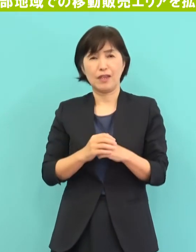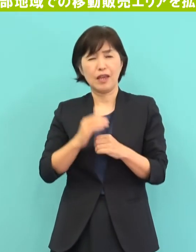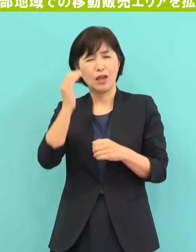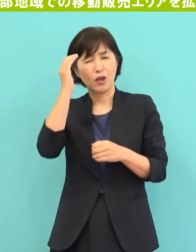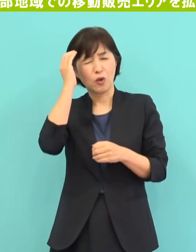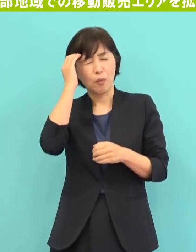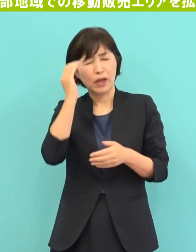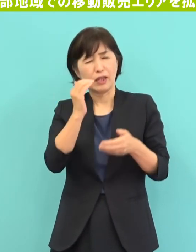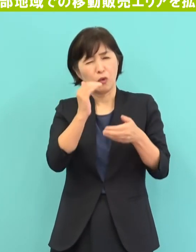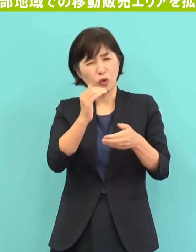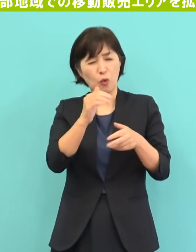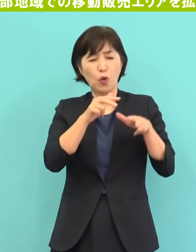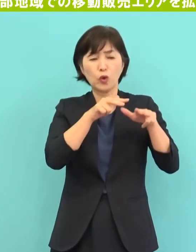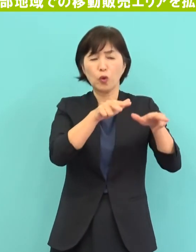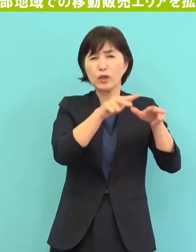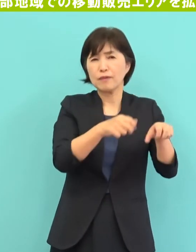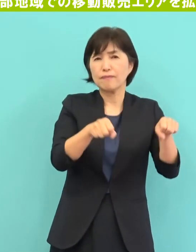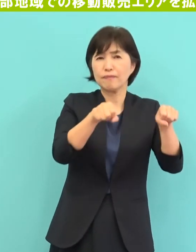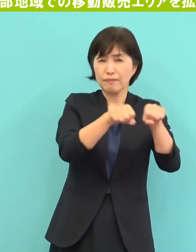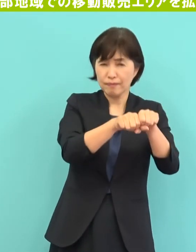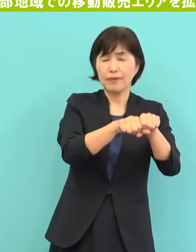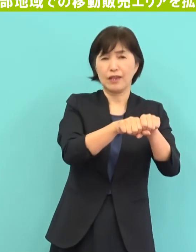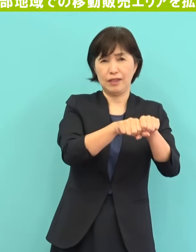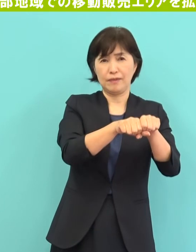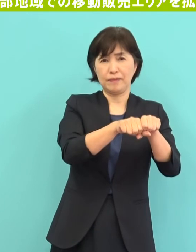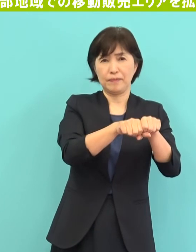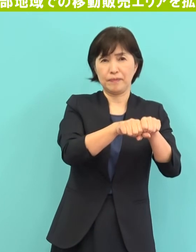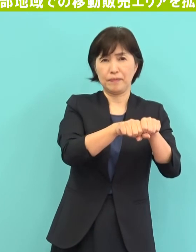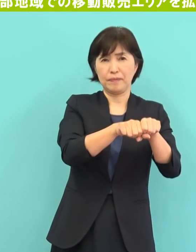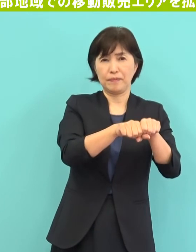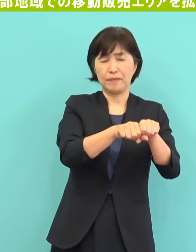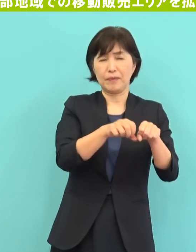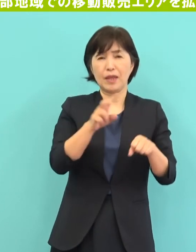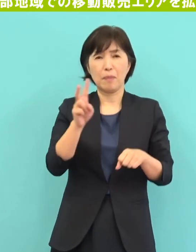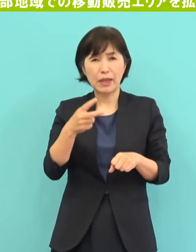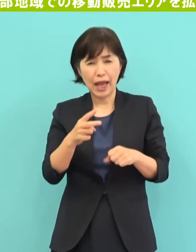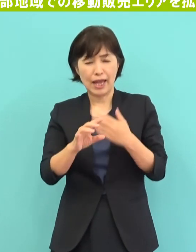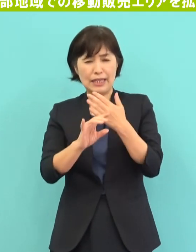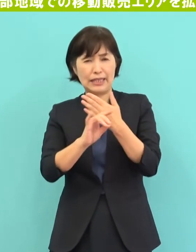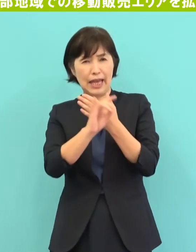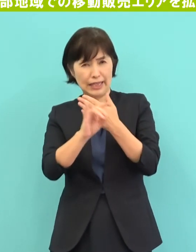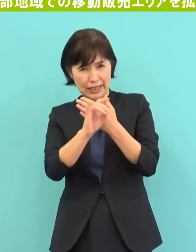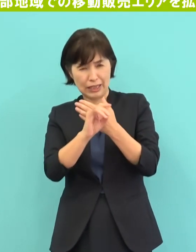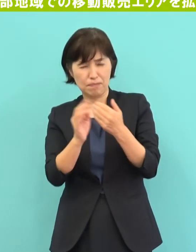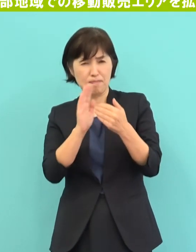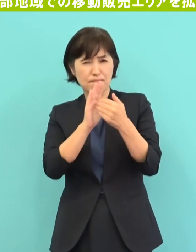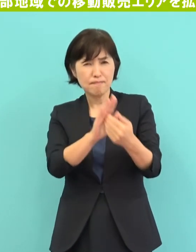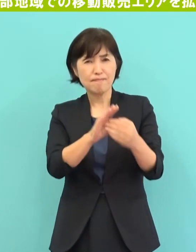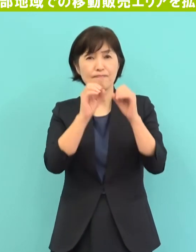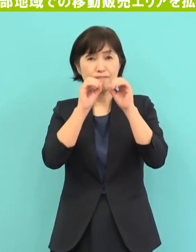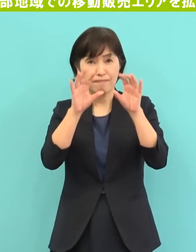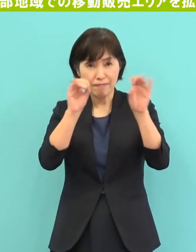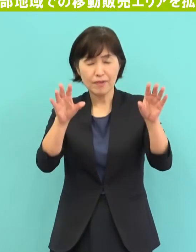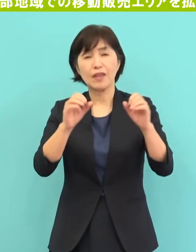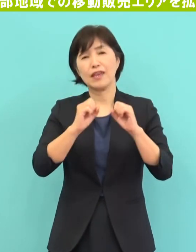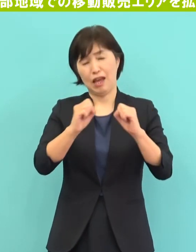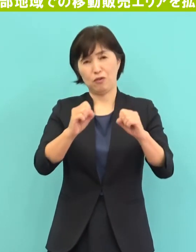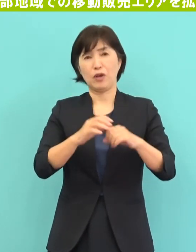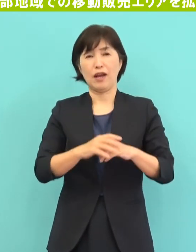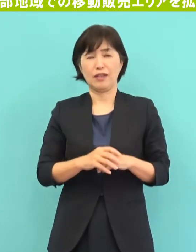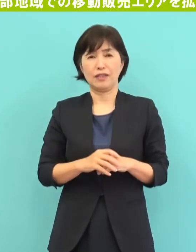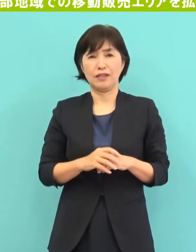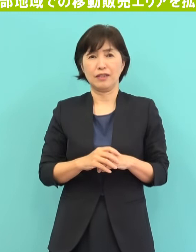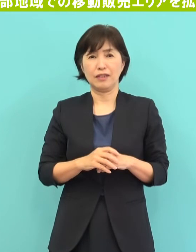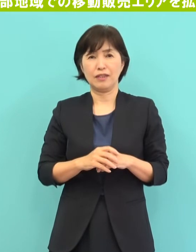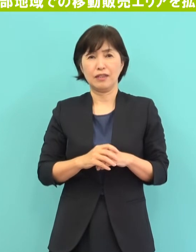何か困りごとを持ちの方には行政の相談窓口をつなぎをするとかあの振り込め詐欺が増えていればそういう啓発をさせていただくと